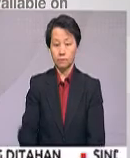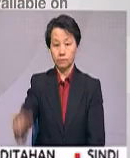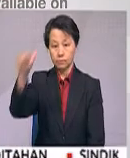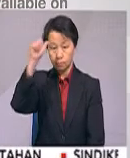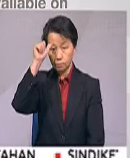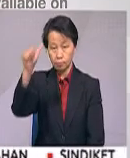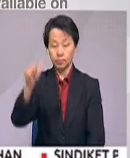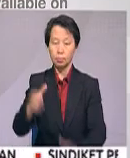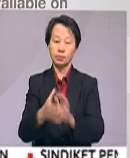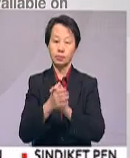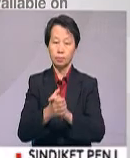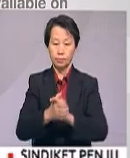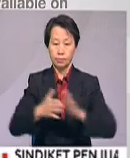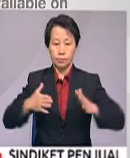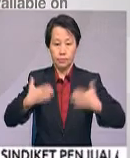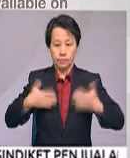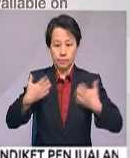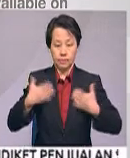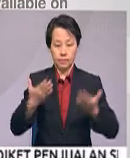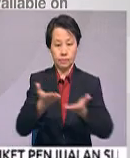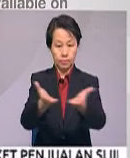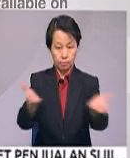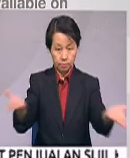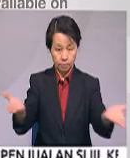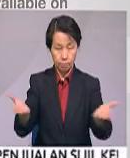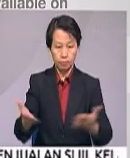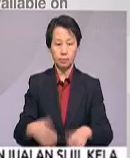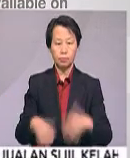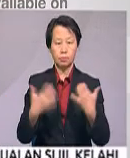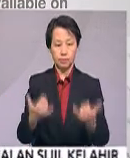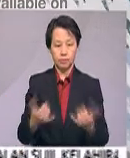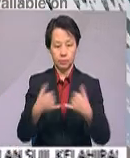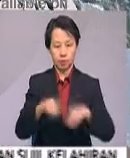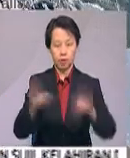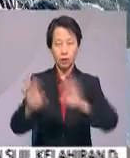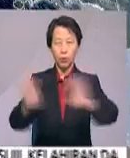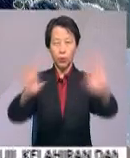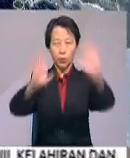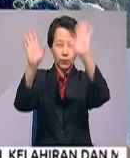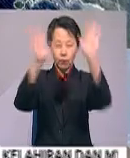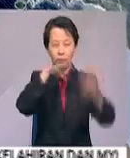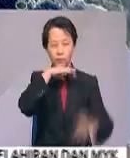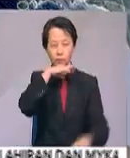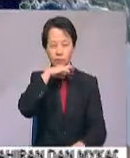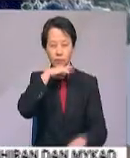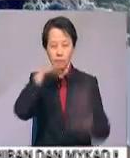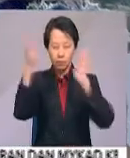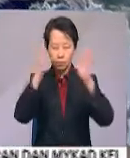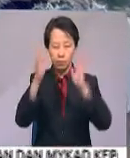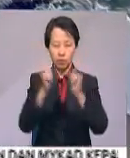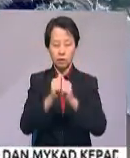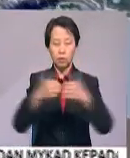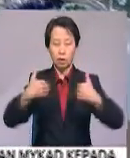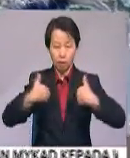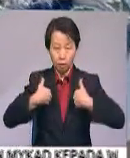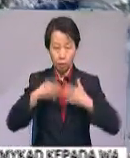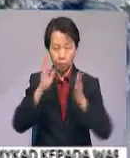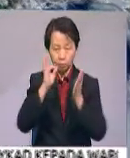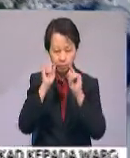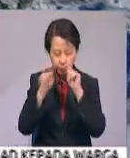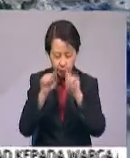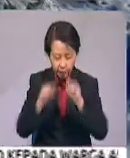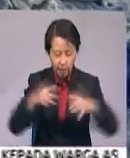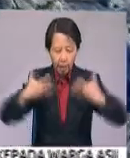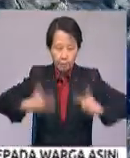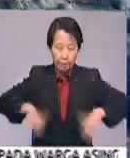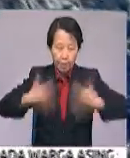Assalamualaikum dan salam sejahtera kepada para penonton. Keadaannya masih lagi berjerebu di negara kita berikutan dengan kehadiran bilangan titik panas